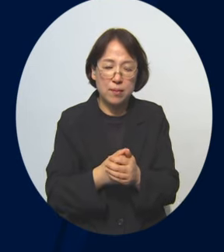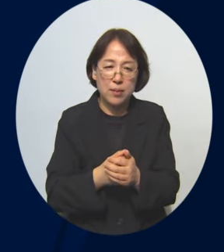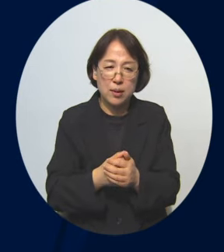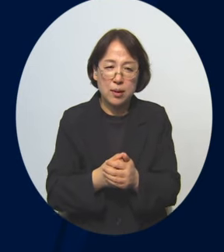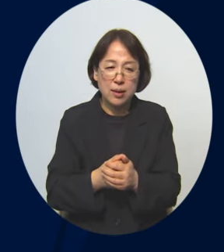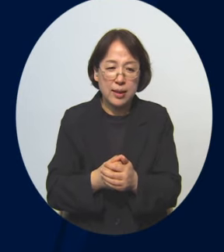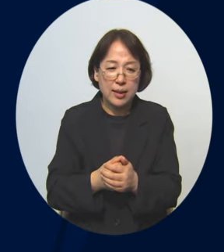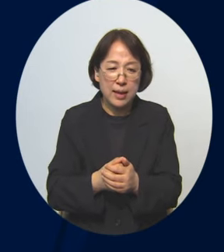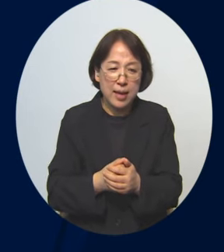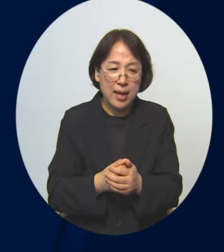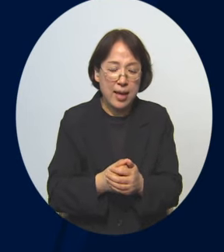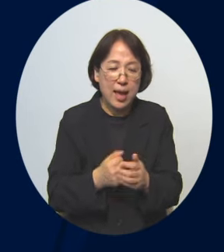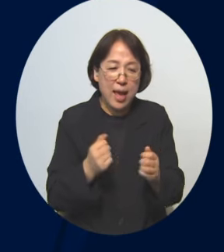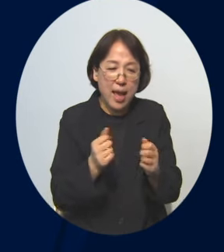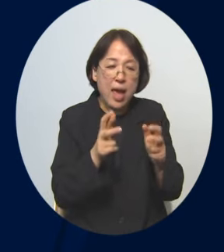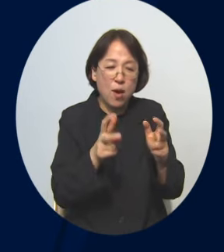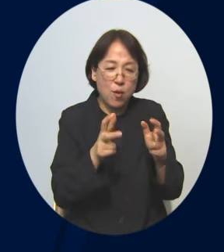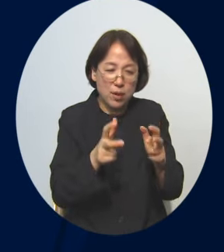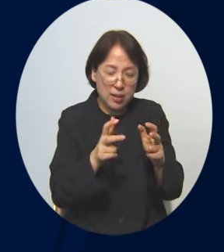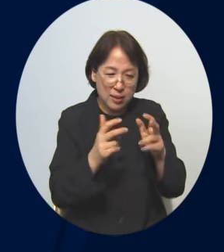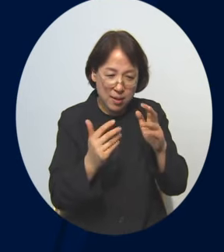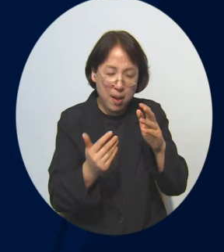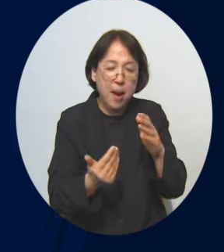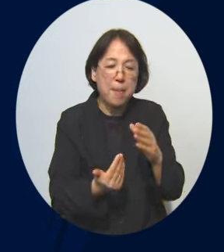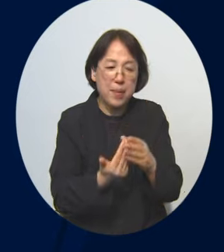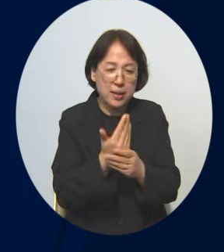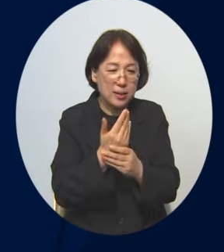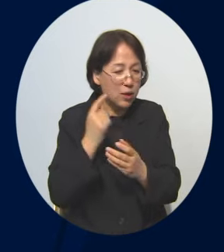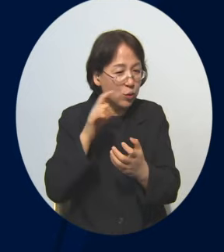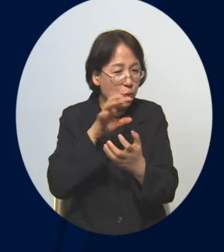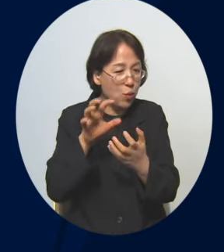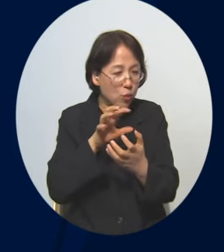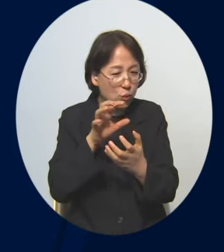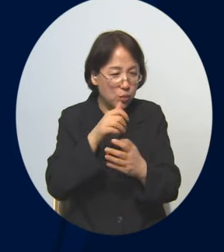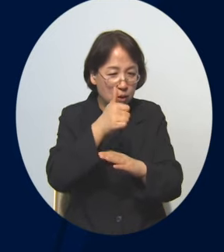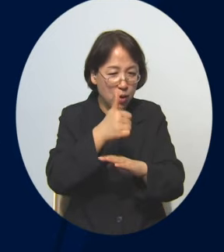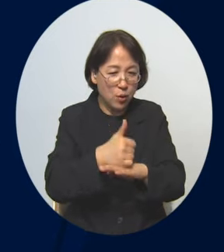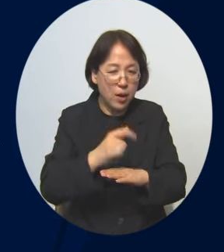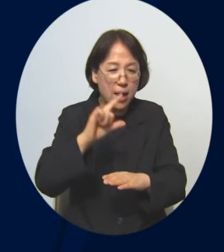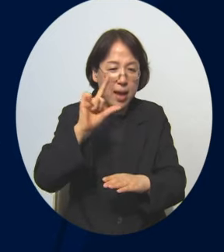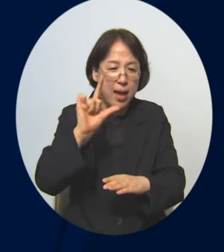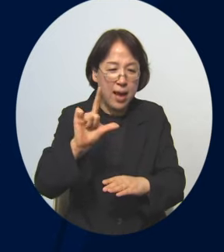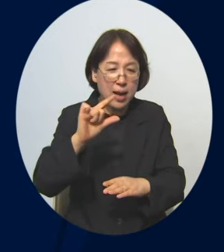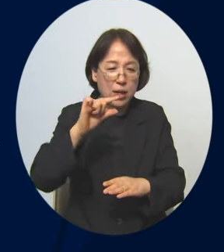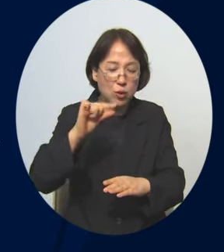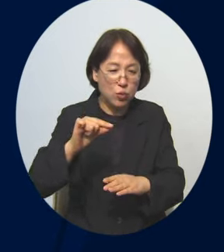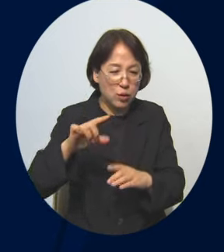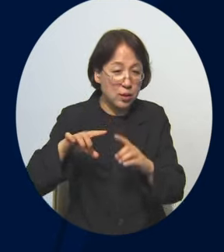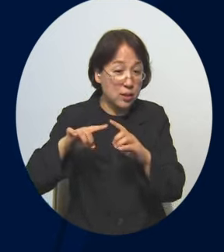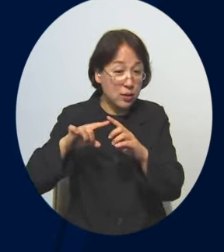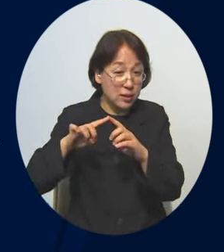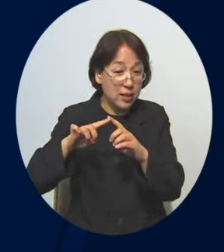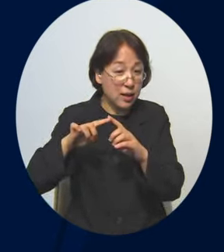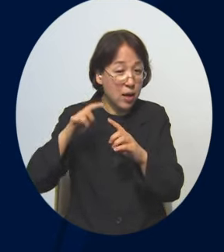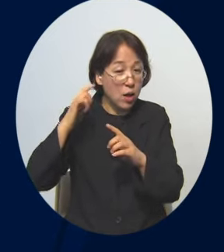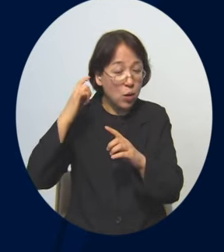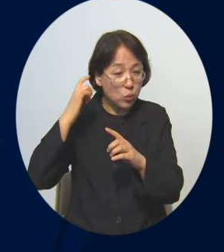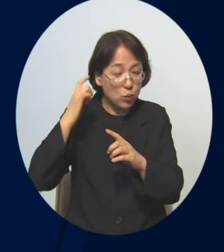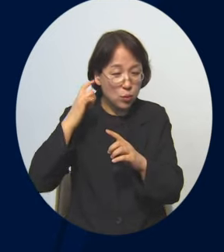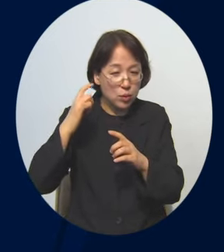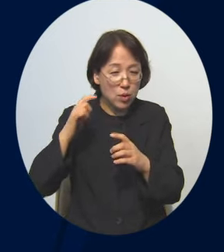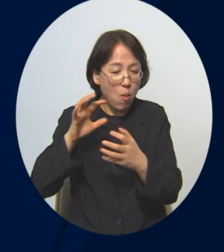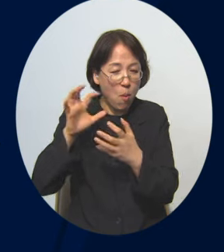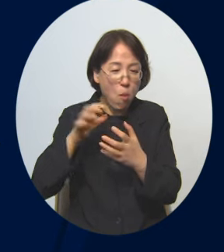중 에어컨에서 발생하는 최대 소음을 측정한 결과 LG전자 중저가 제품의 소음이 43dB로 가장